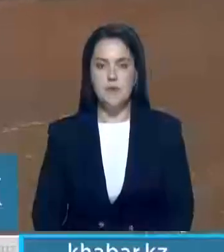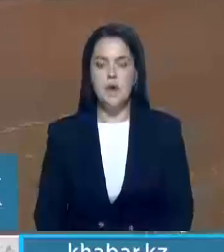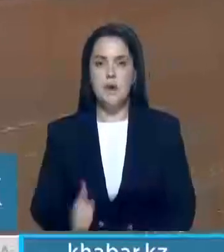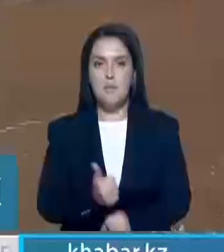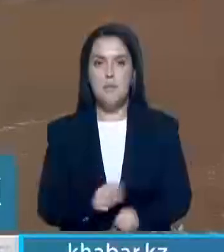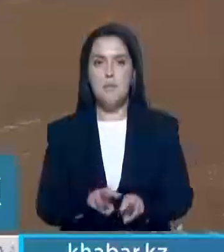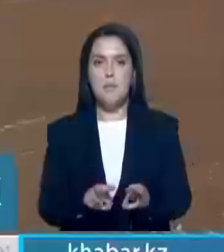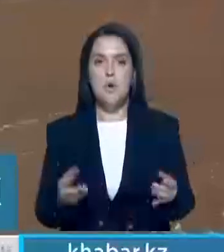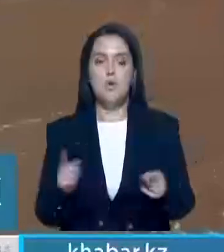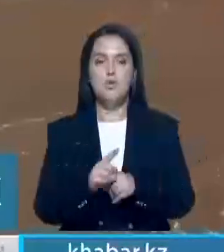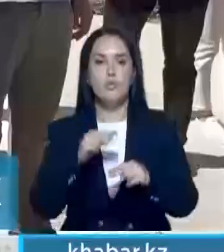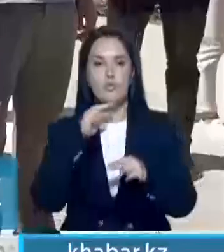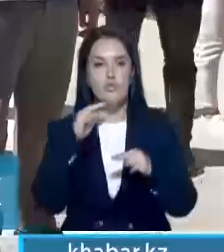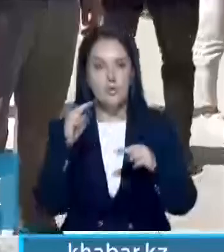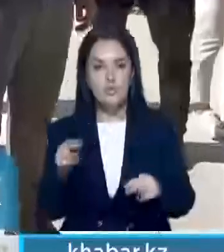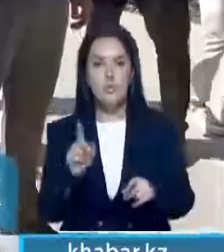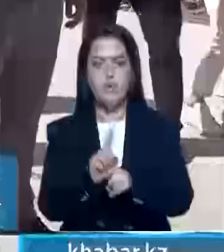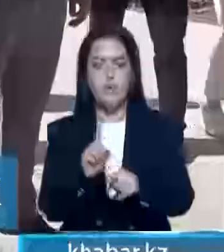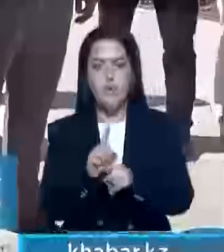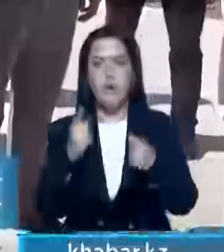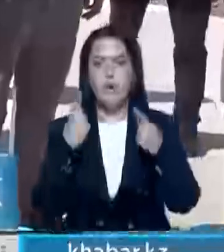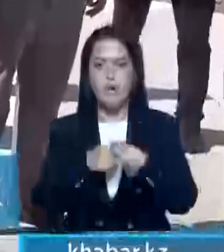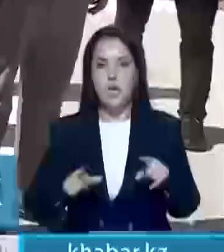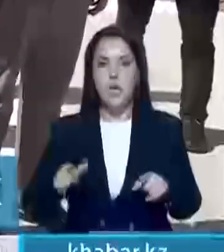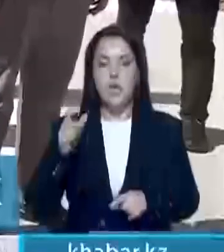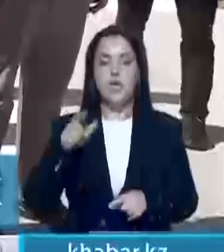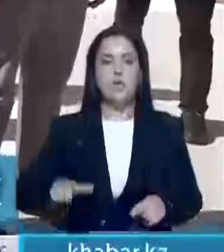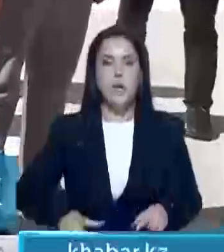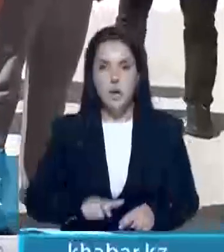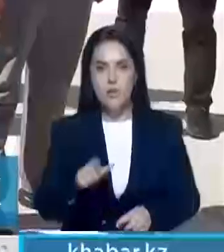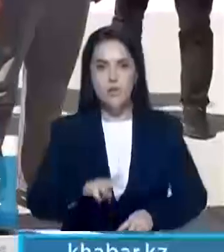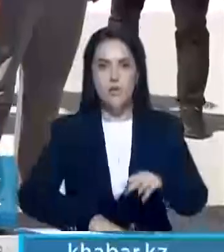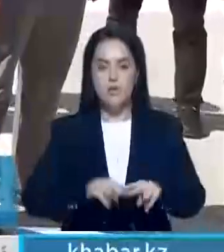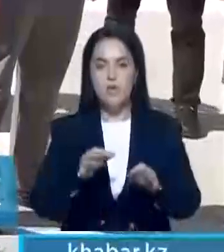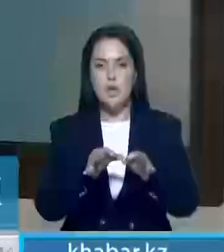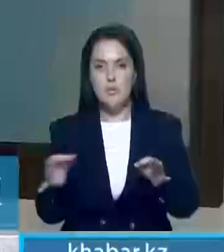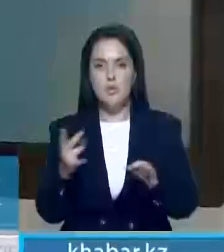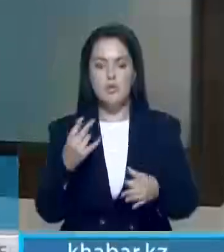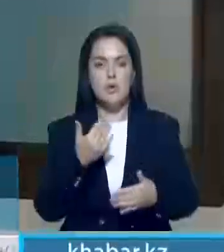Премьер-министр уделил внимание также ситуации с инженерными и дорожными сетями. В строящихся районах